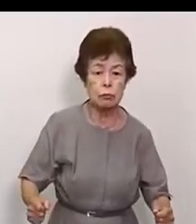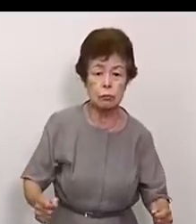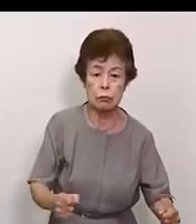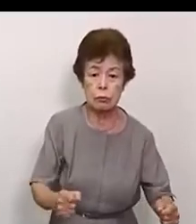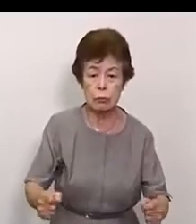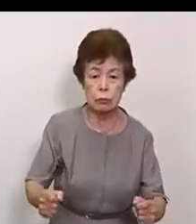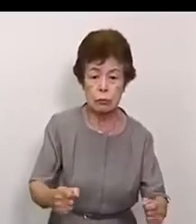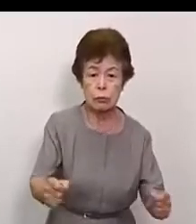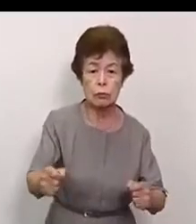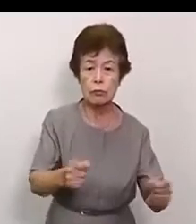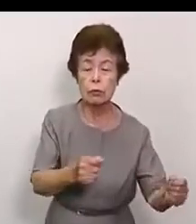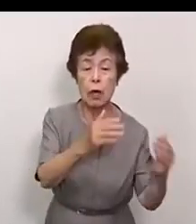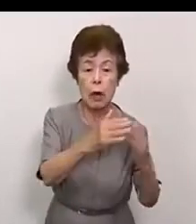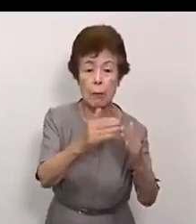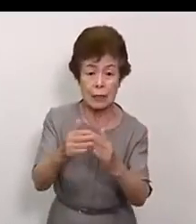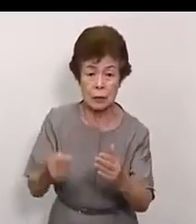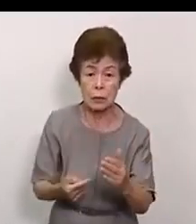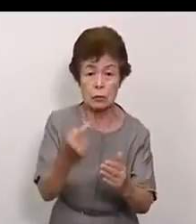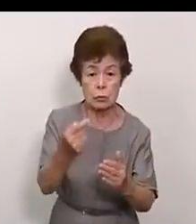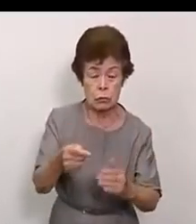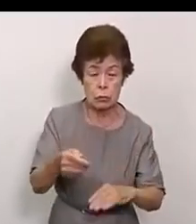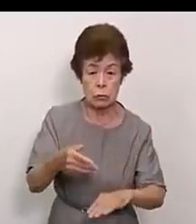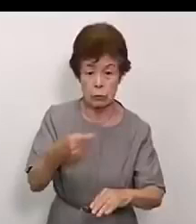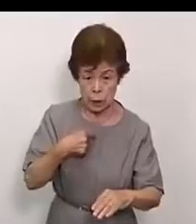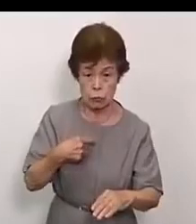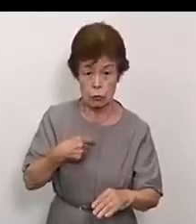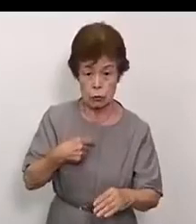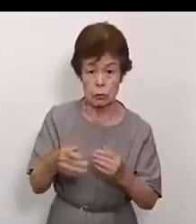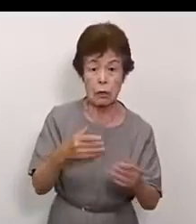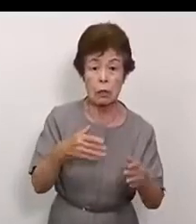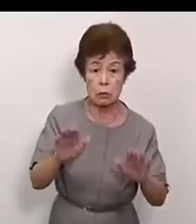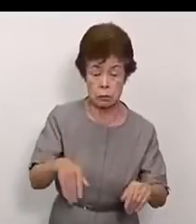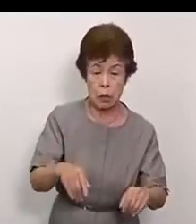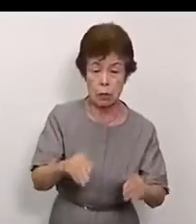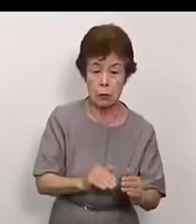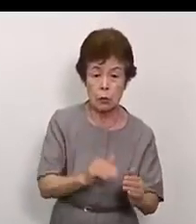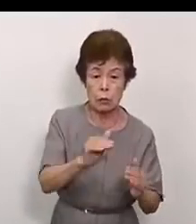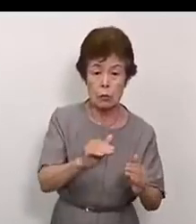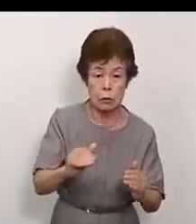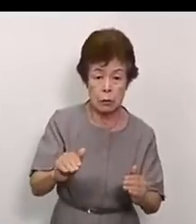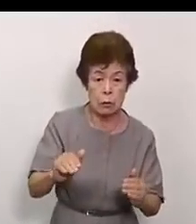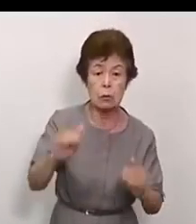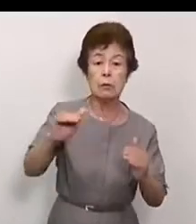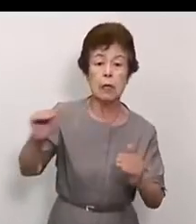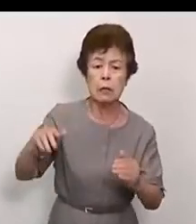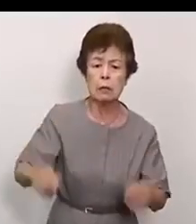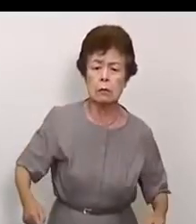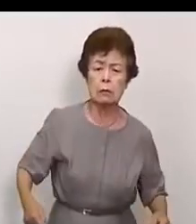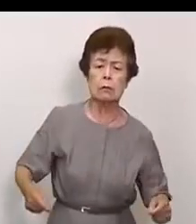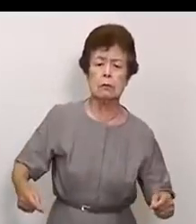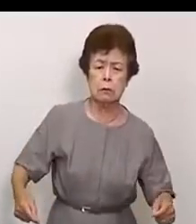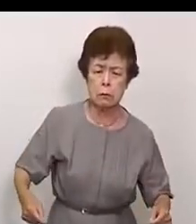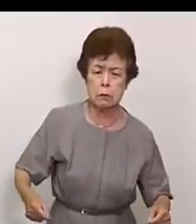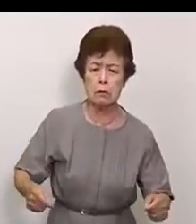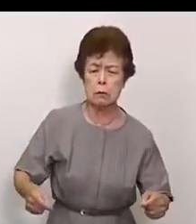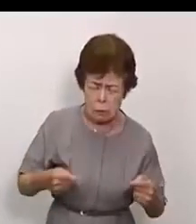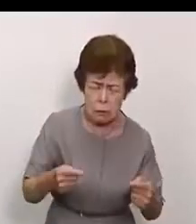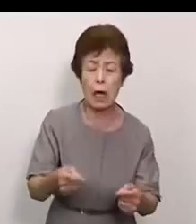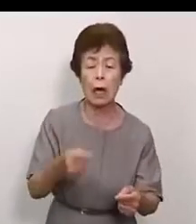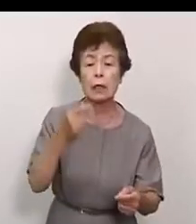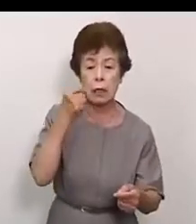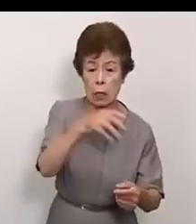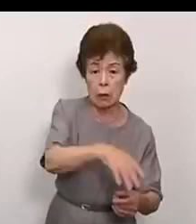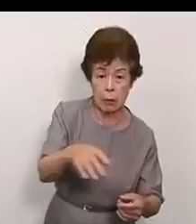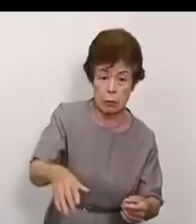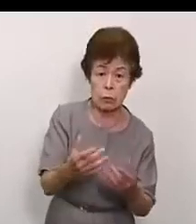そうするとどんな段差があっても大変危険性を感じるわけです。しかも車椅子では入れない